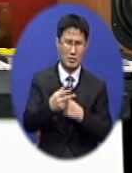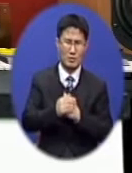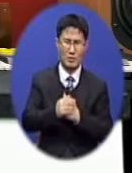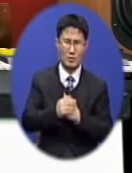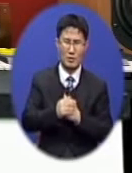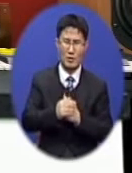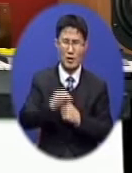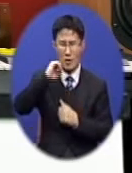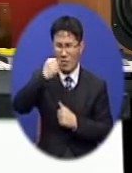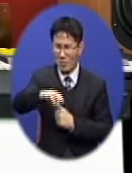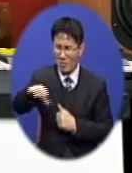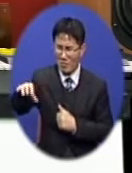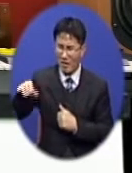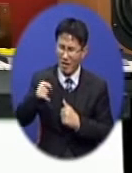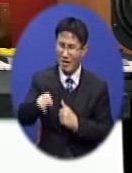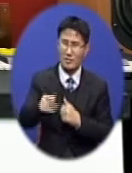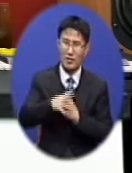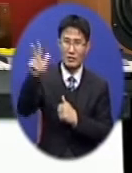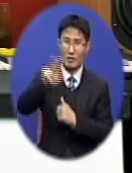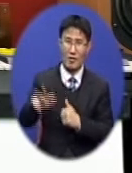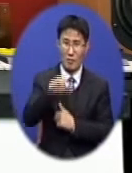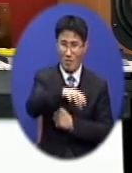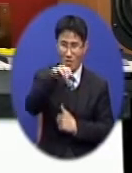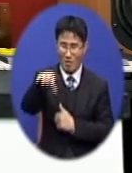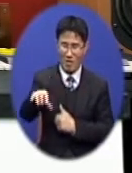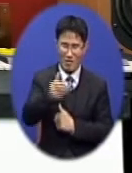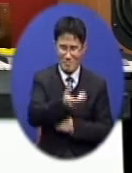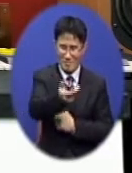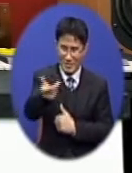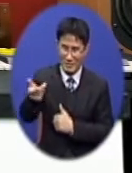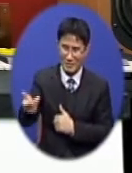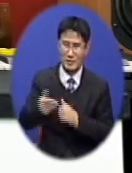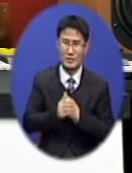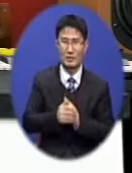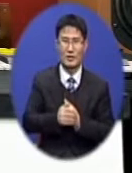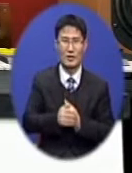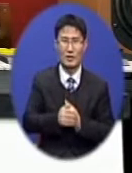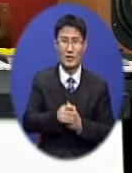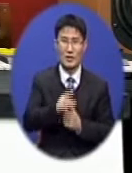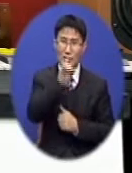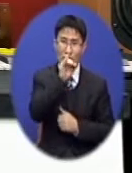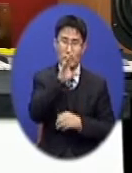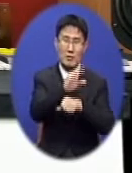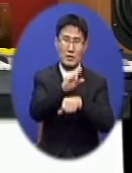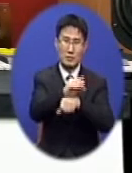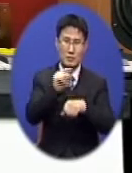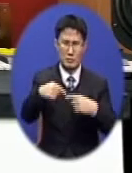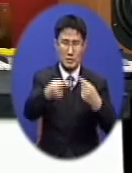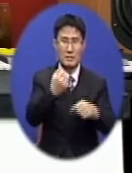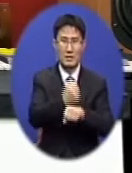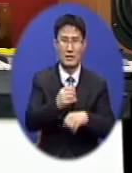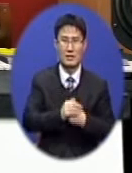진 곳 뭐 이곳저곳 다 다니면서 전국 방방곡곡을 통해서 중앙방송도 많이 출연했던 분입니다. 네.